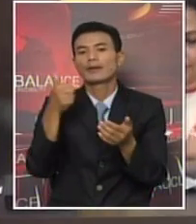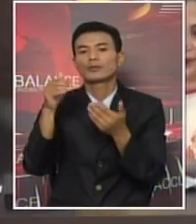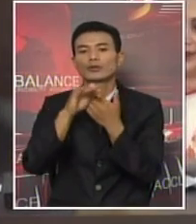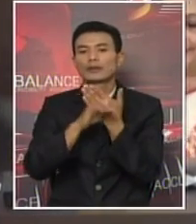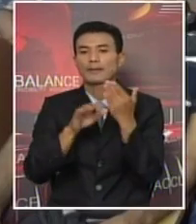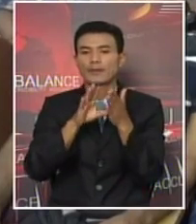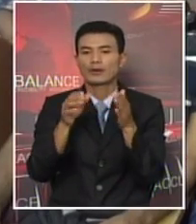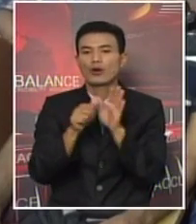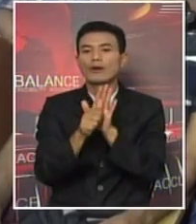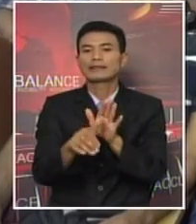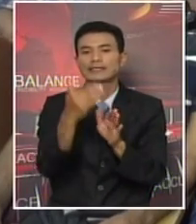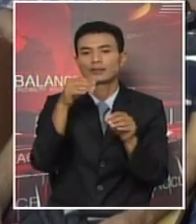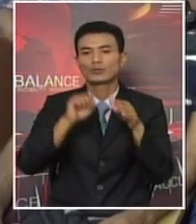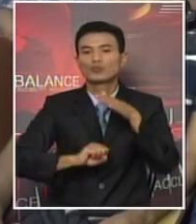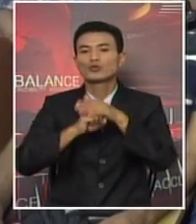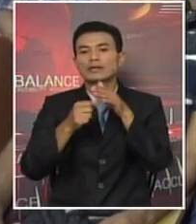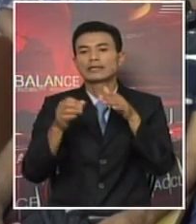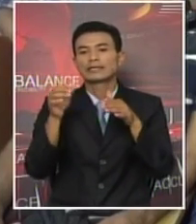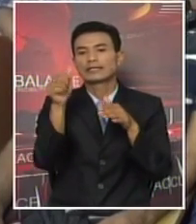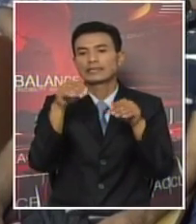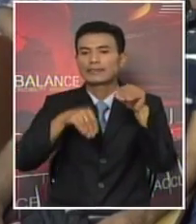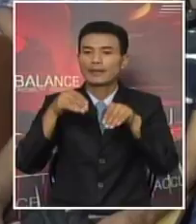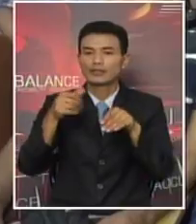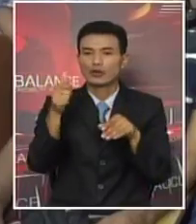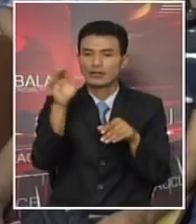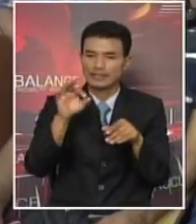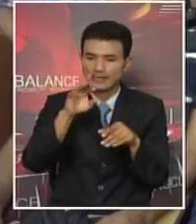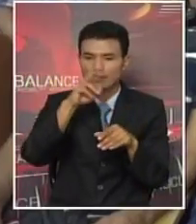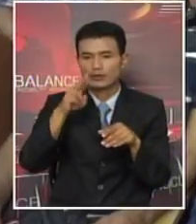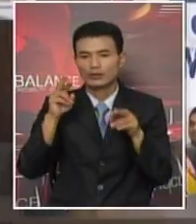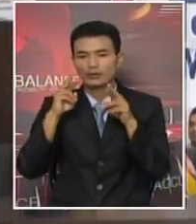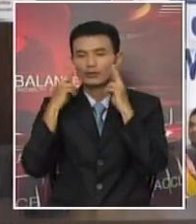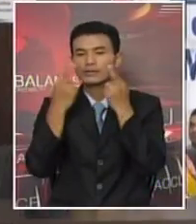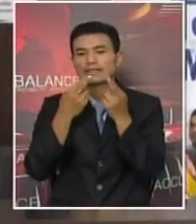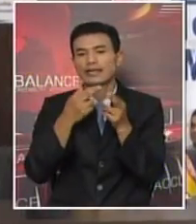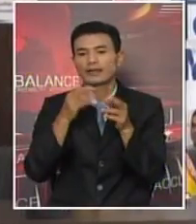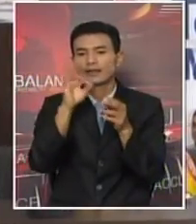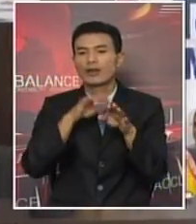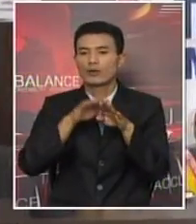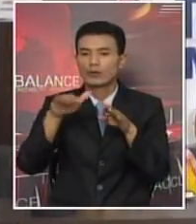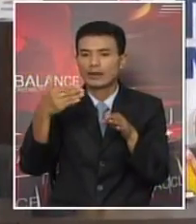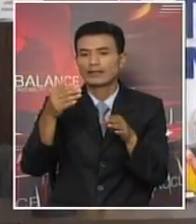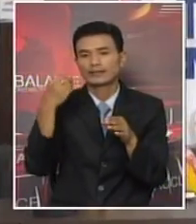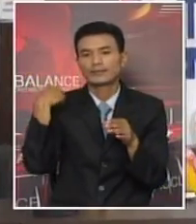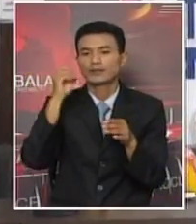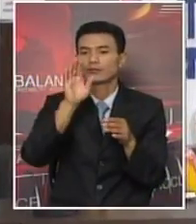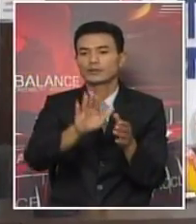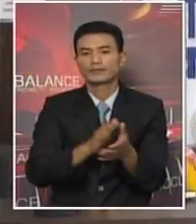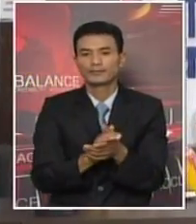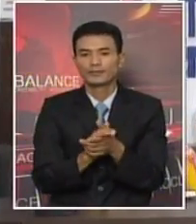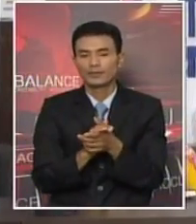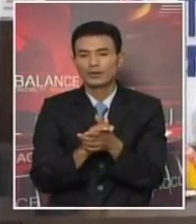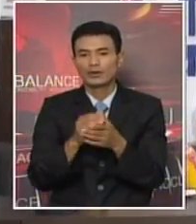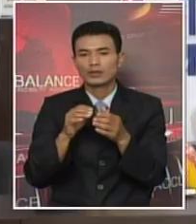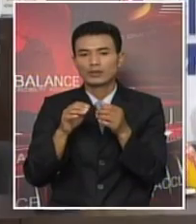तरिकाले अगाडि बढाउन पनि मुख्य निर्वाचन अधिकृत र सुरक्षा निकायलाई निर्देशन दिएको छ। प्रमुख निर्वाचन आयुक्त यादवले